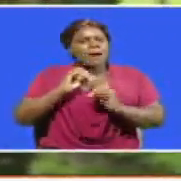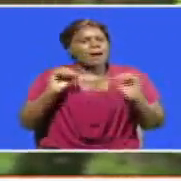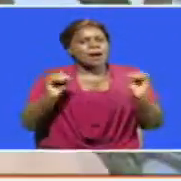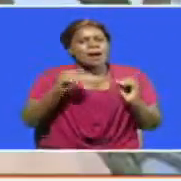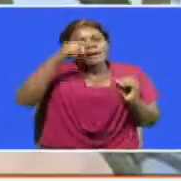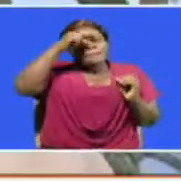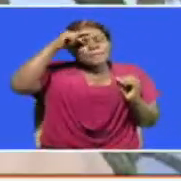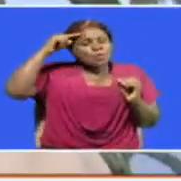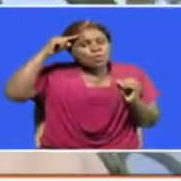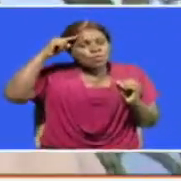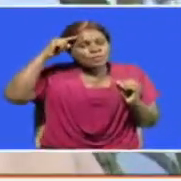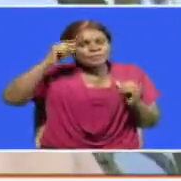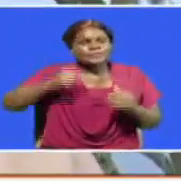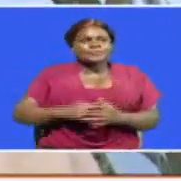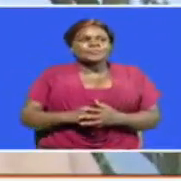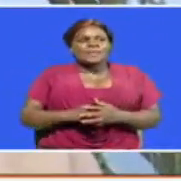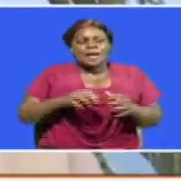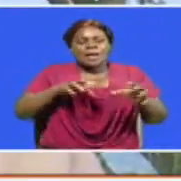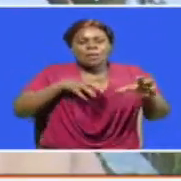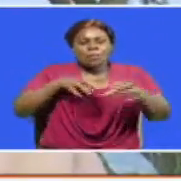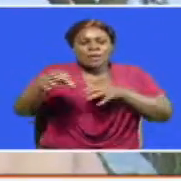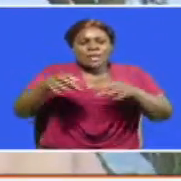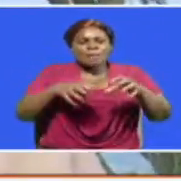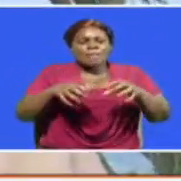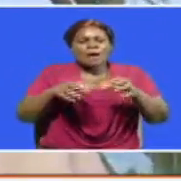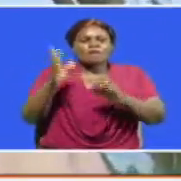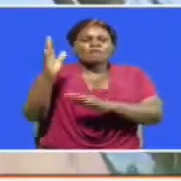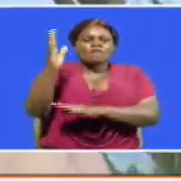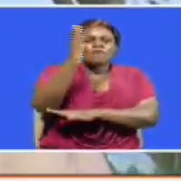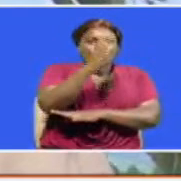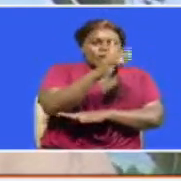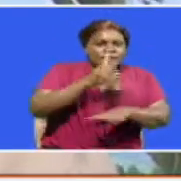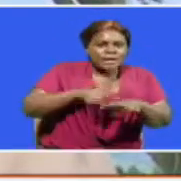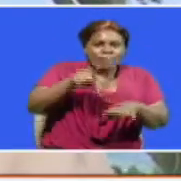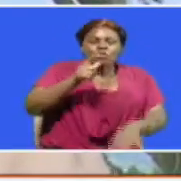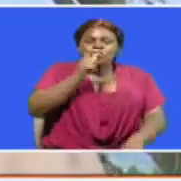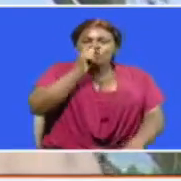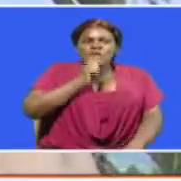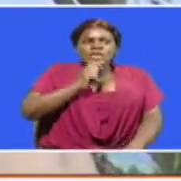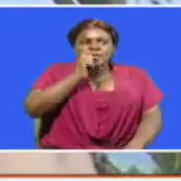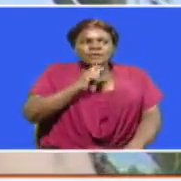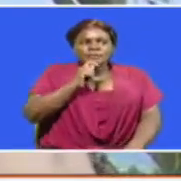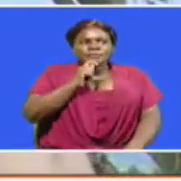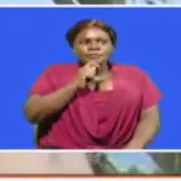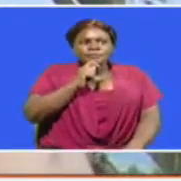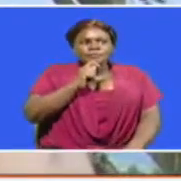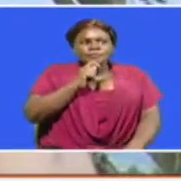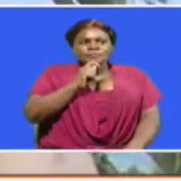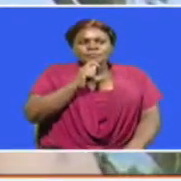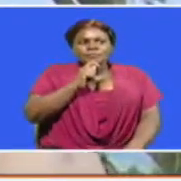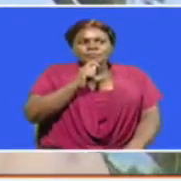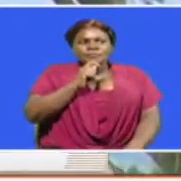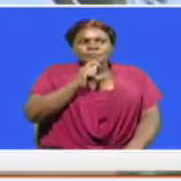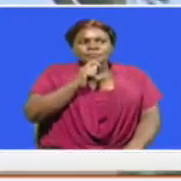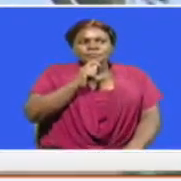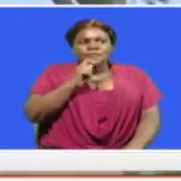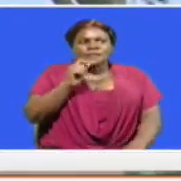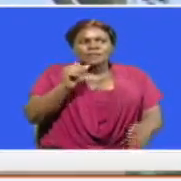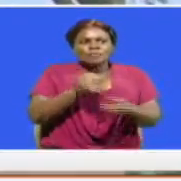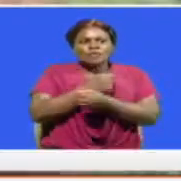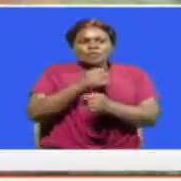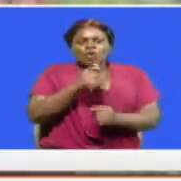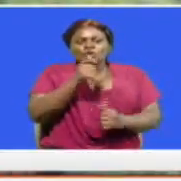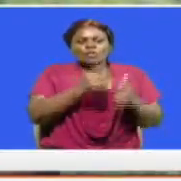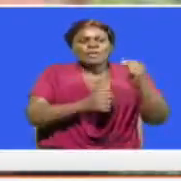sababu wanyama wa msitu kama umekula, samani wazee wetu ulikuwa uwezi kunywa tena